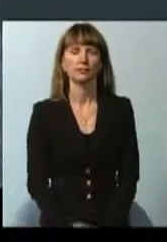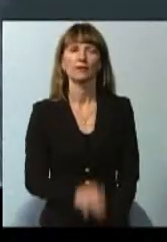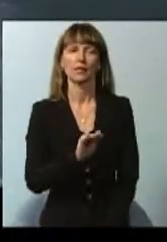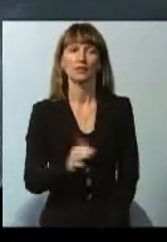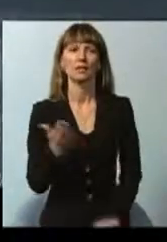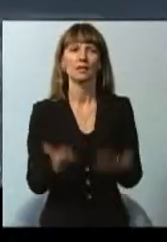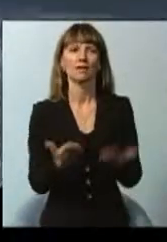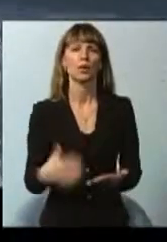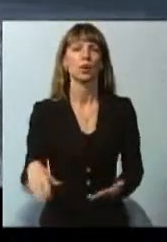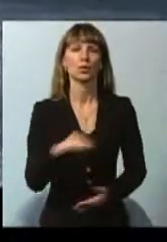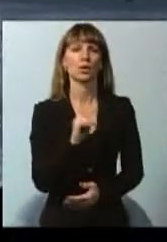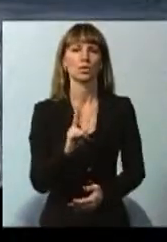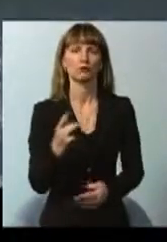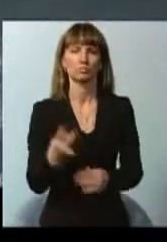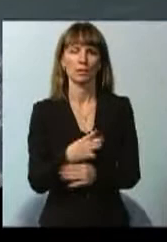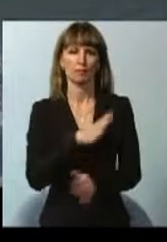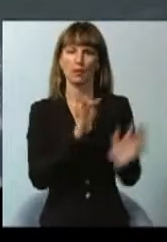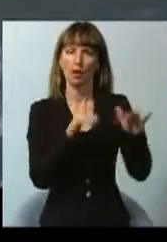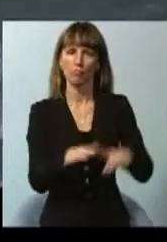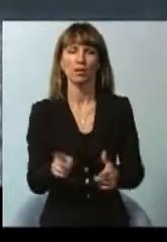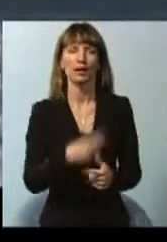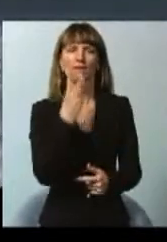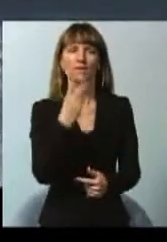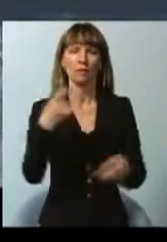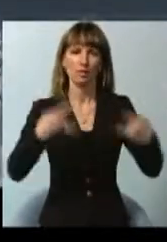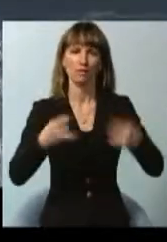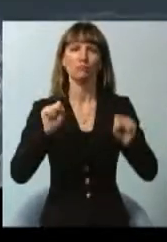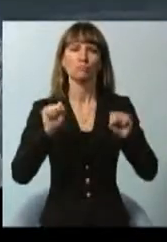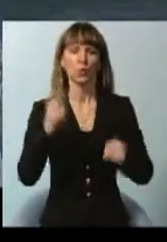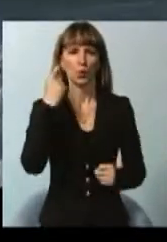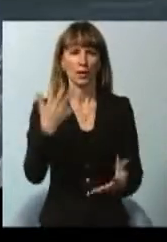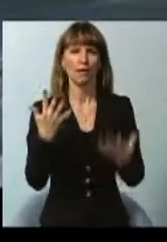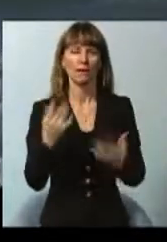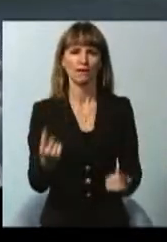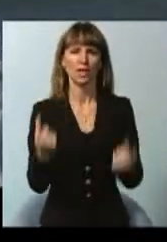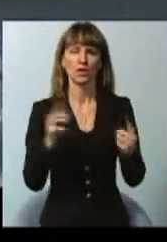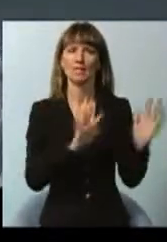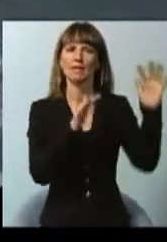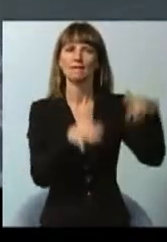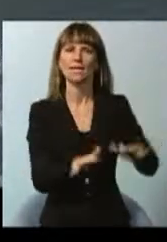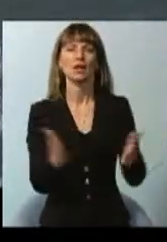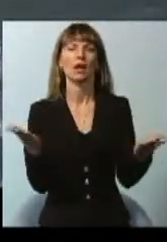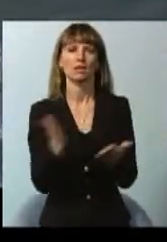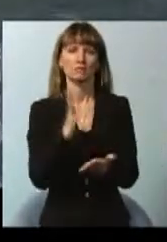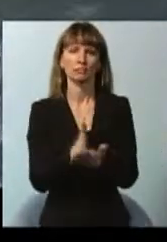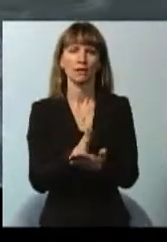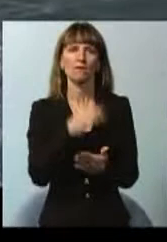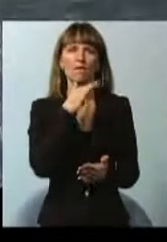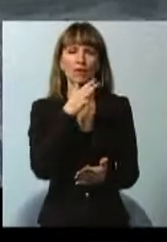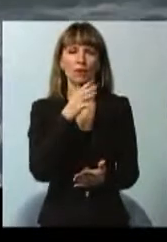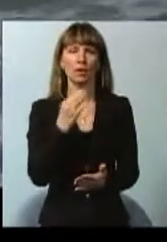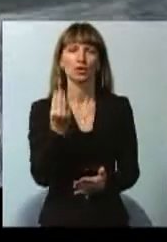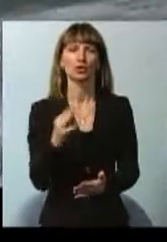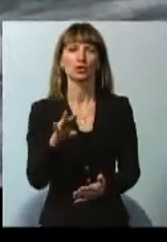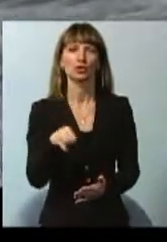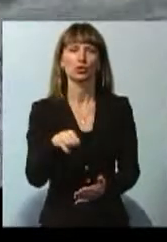Малята, мабуть, усі, хто хоч раз бував на морі або бачив його по телевізору, можуть уявити величезні хвилі, які утворюються під час шторму.